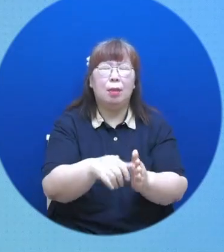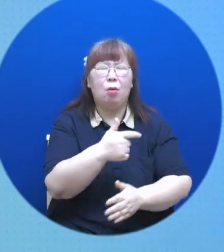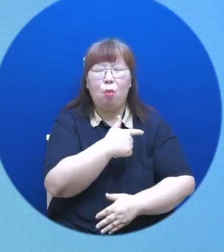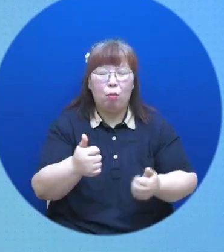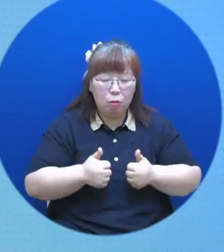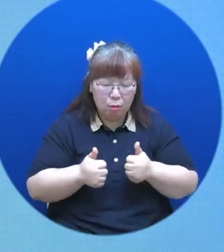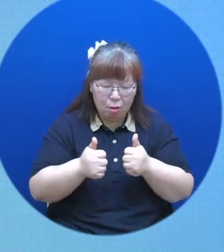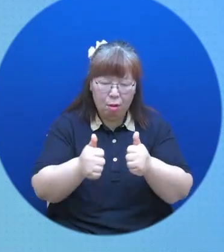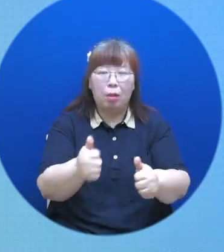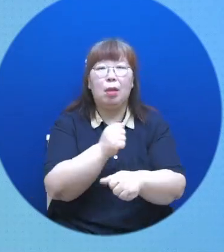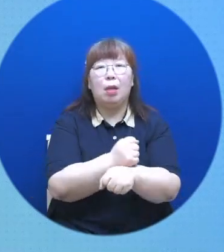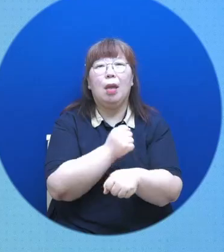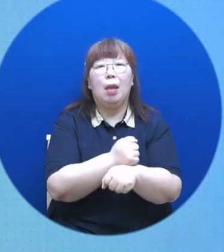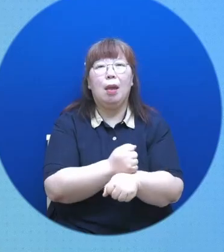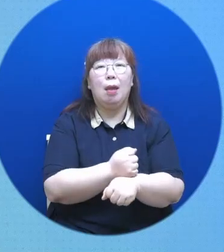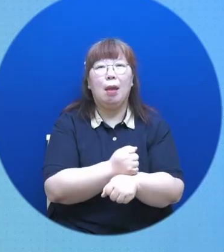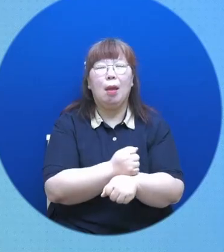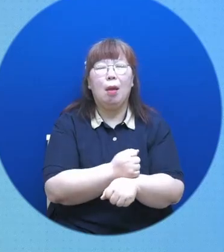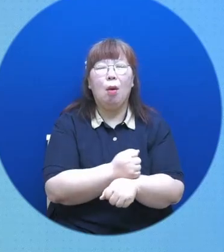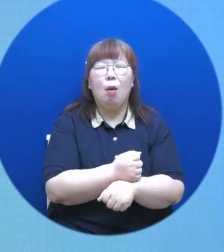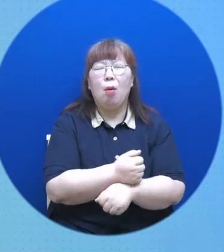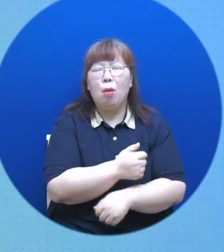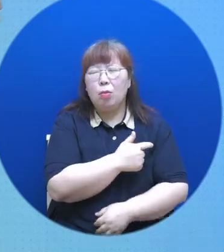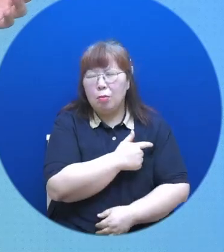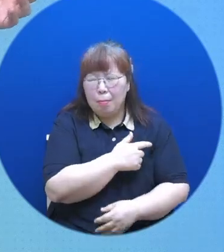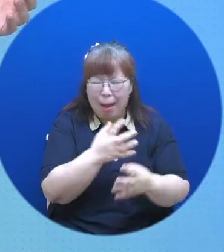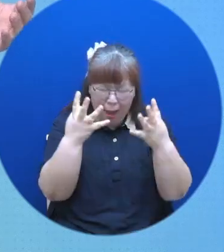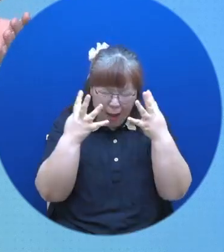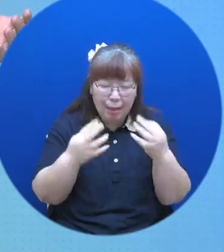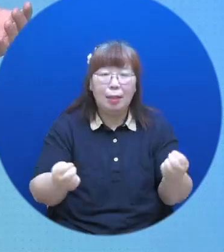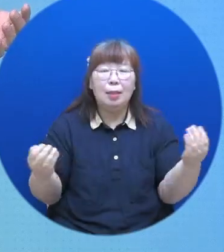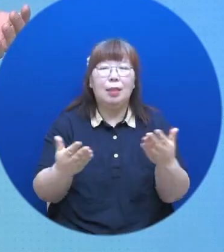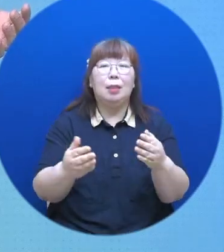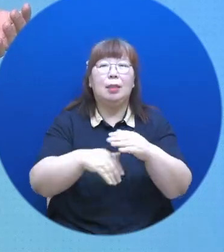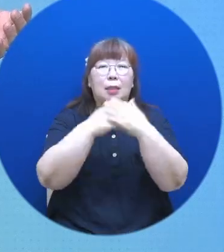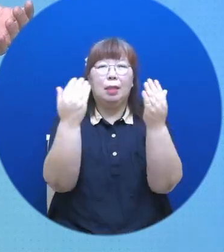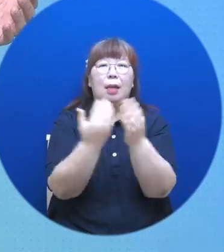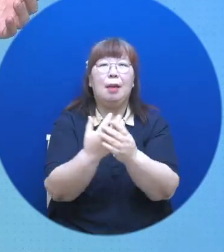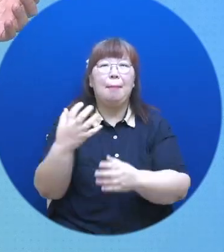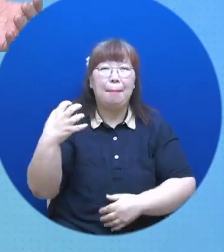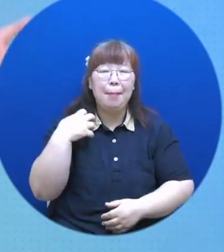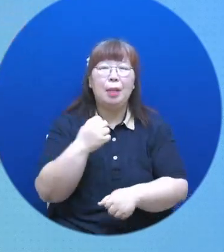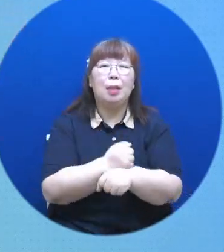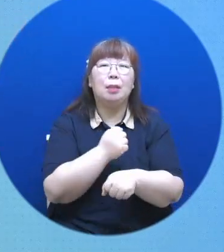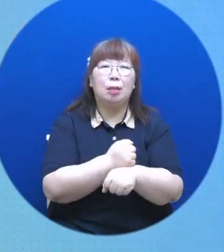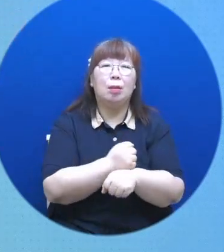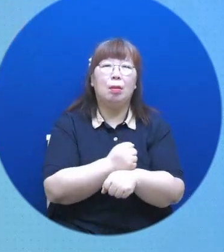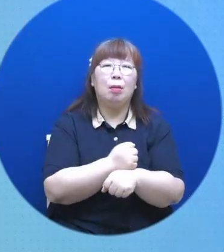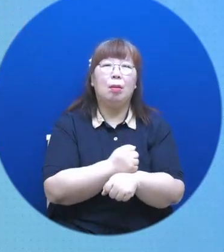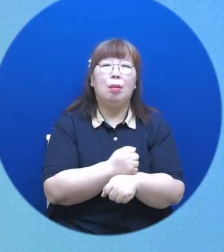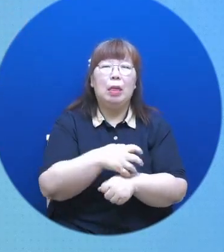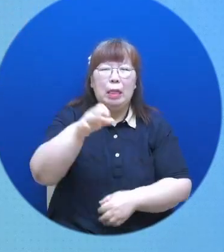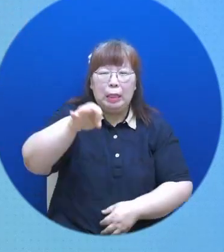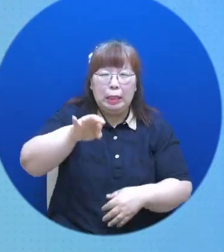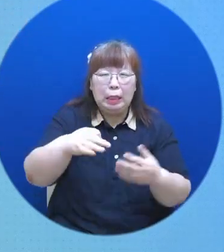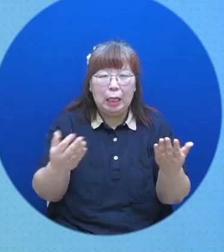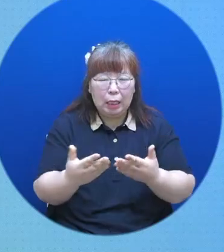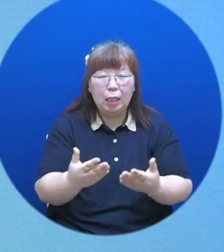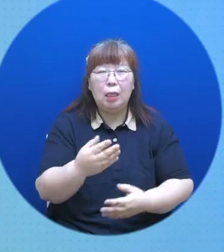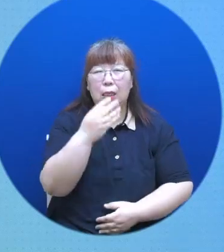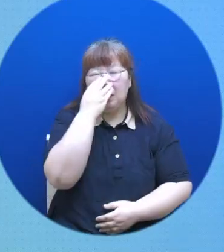하는지 온갖 굳은 일을 다 하는 거예요. 온갖 허드렛 일,